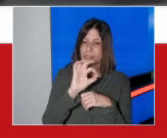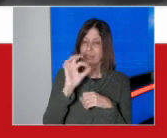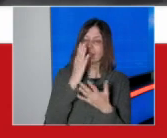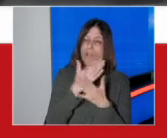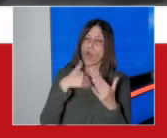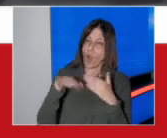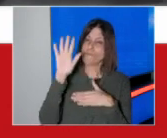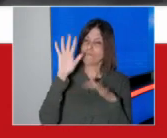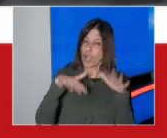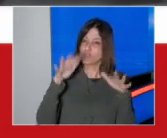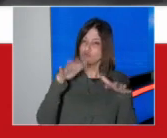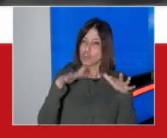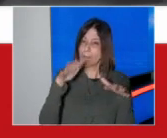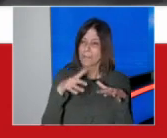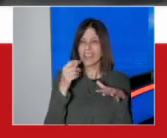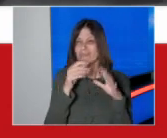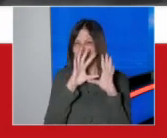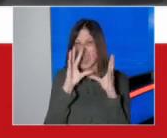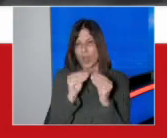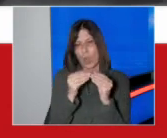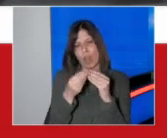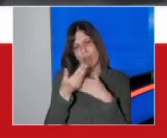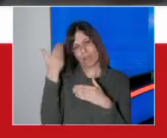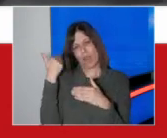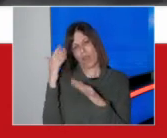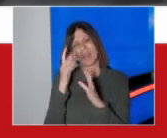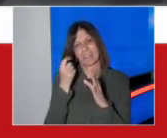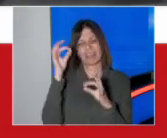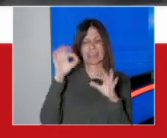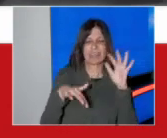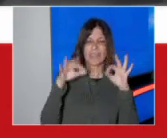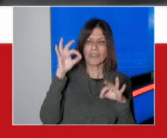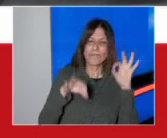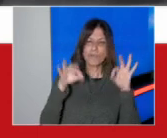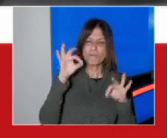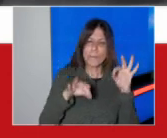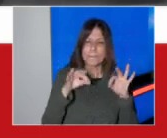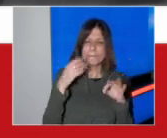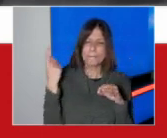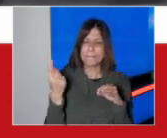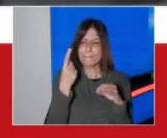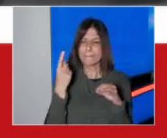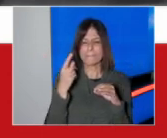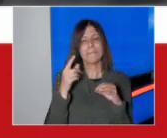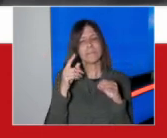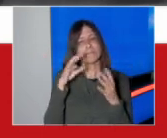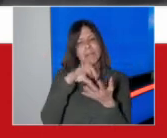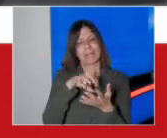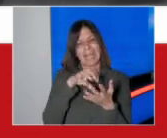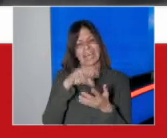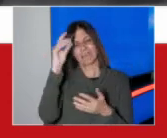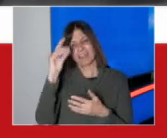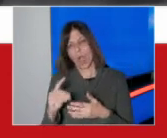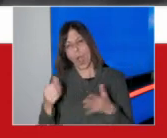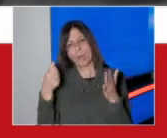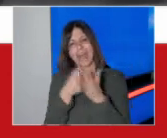כבר רוב הגשם לגמרי, כמעט כולו יהיה מאחורינו, עם אולי טפטופים בודדים שירדו במרכז ובדרום